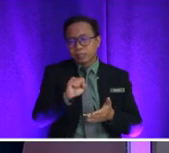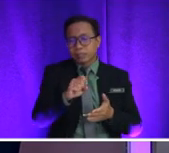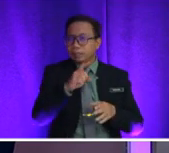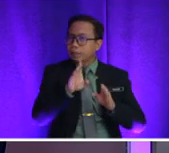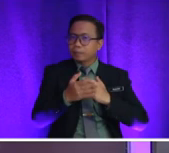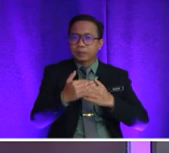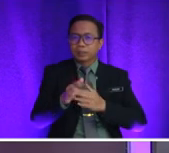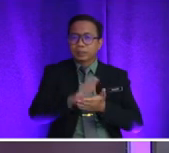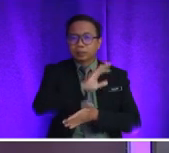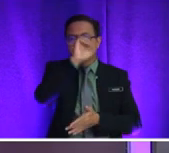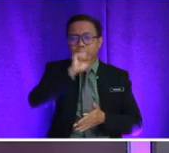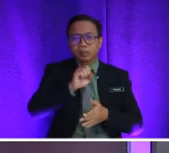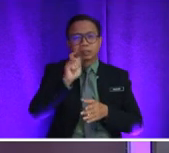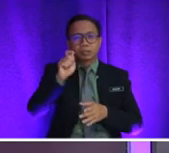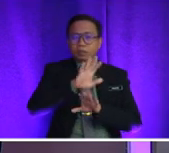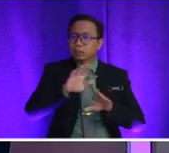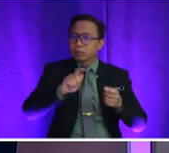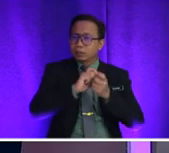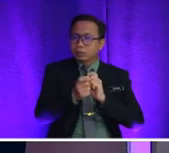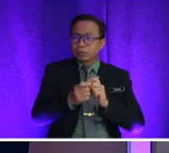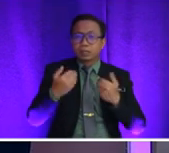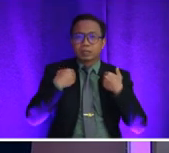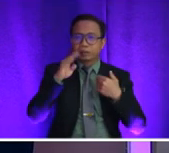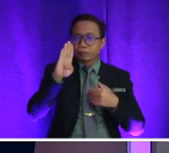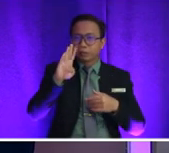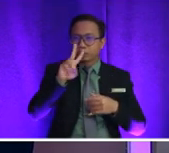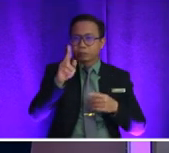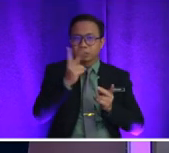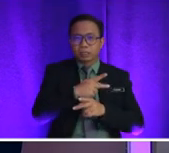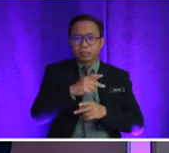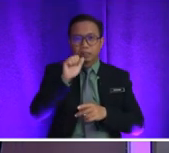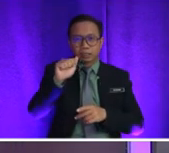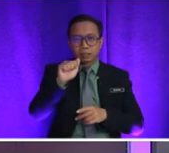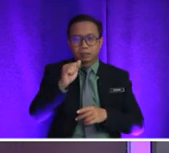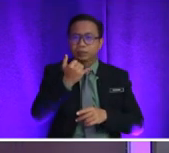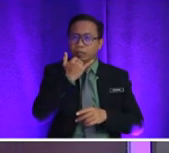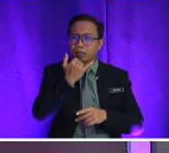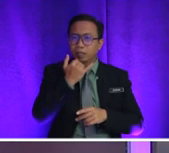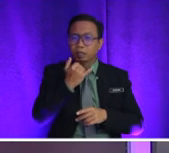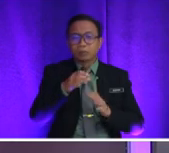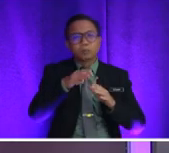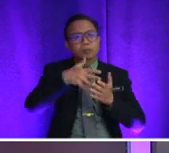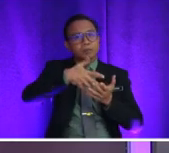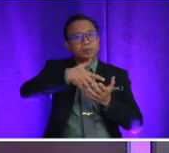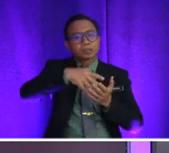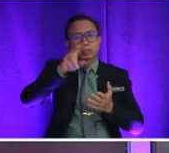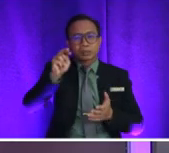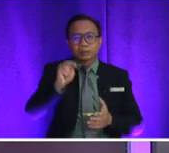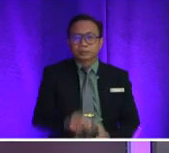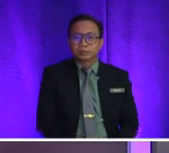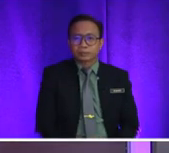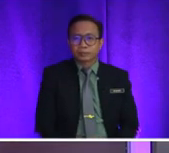tidak tertukar nanti ada Bi dua kali dua kali itu satu kelemahan murid-murid gitulah